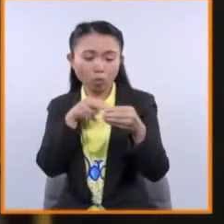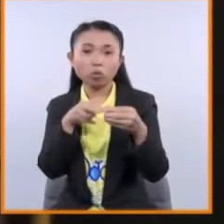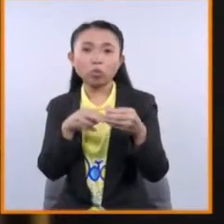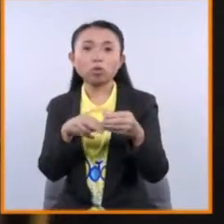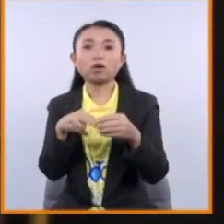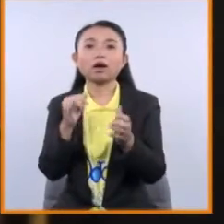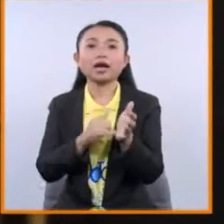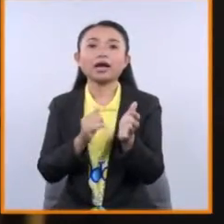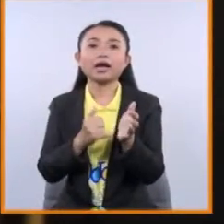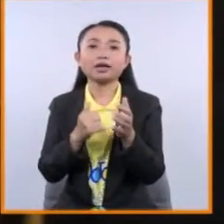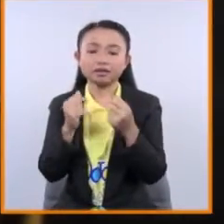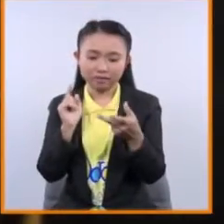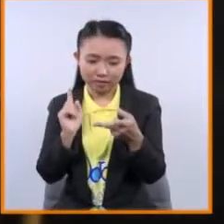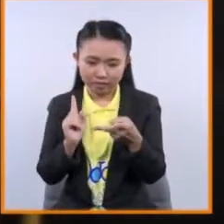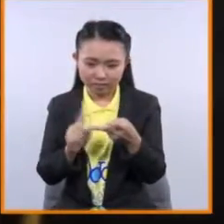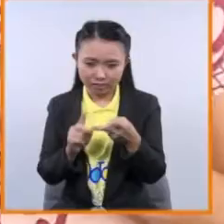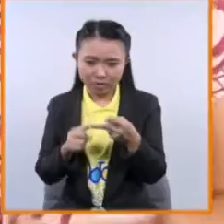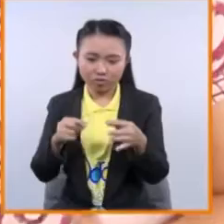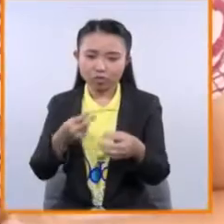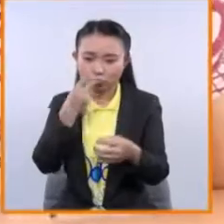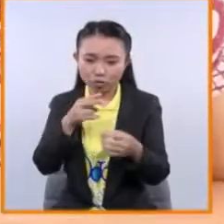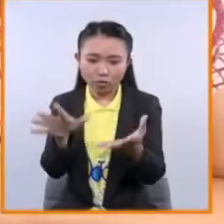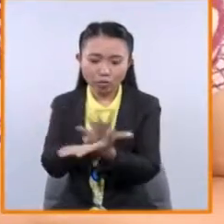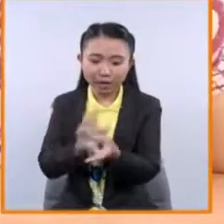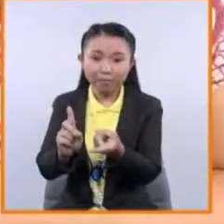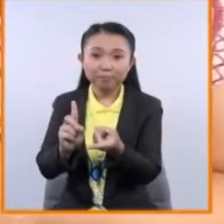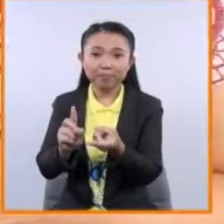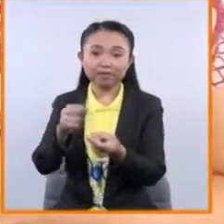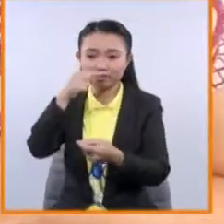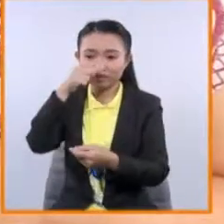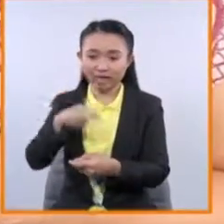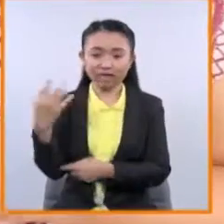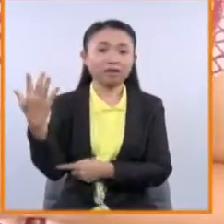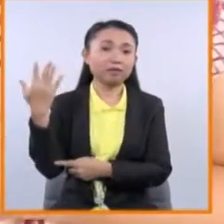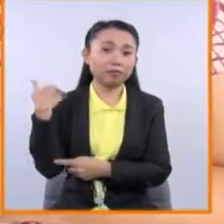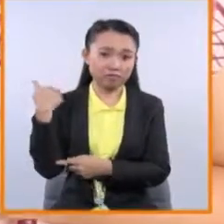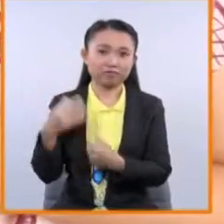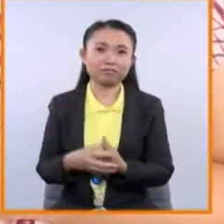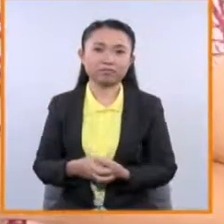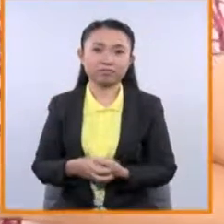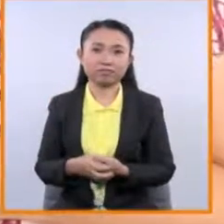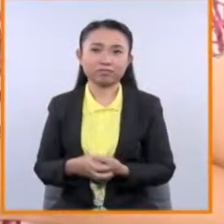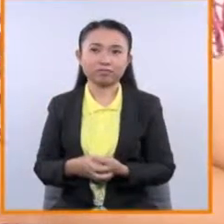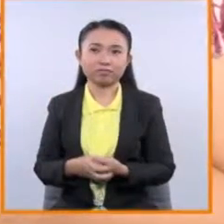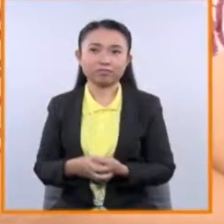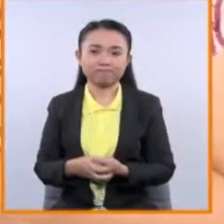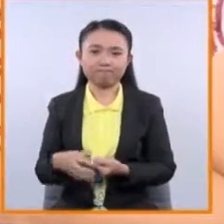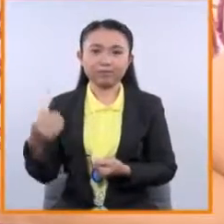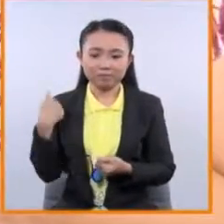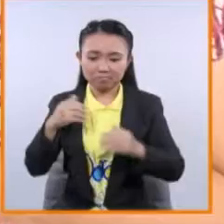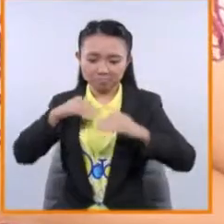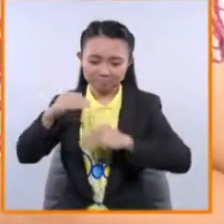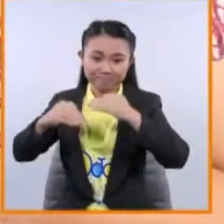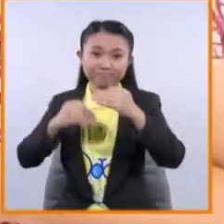ากขึ้นคุณค่าในเชิงของวัฒนธรรมและภูมิปัญญาการแพทย์แผนไทยนะคะแล้วก็เราก็ได้มีการพัฒนา